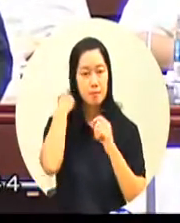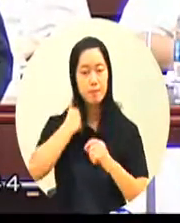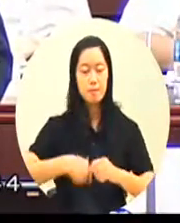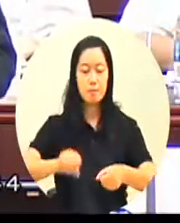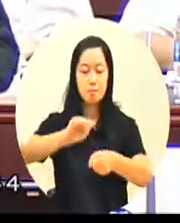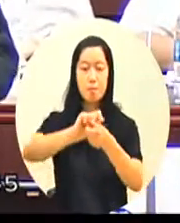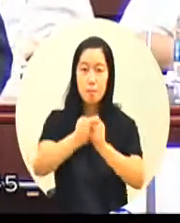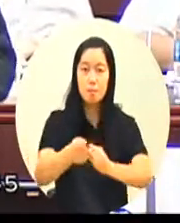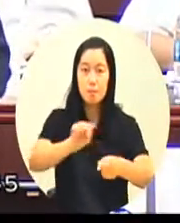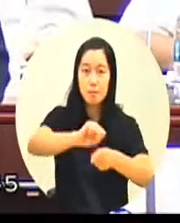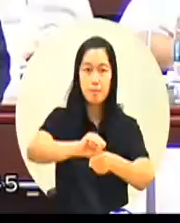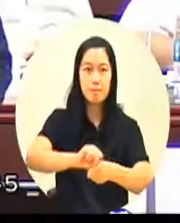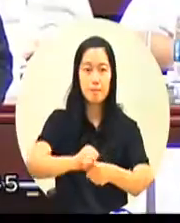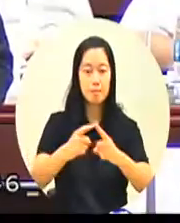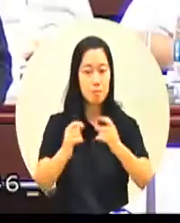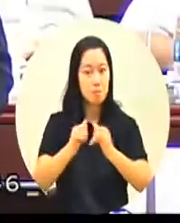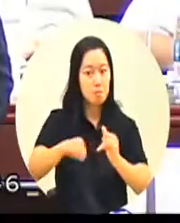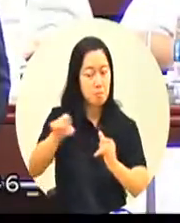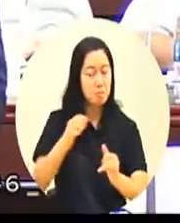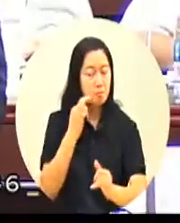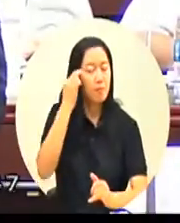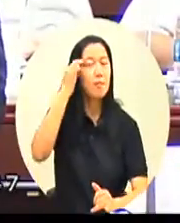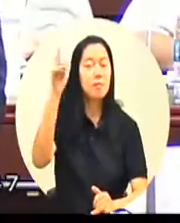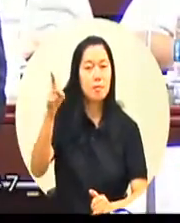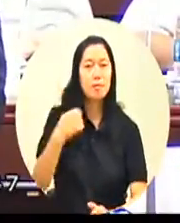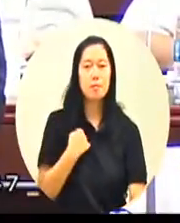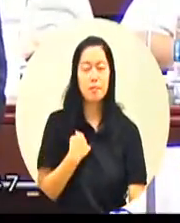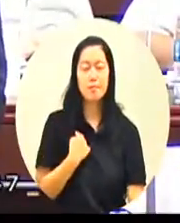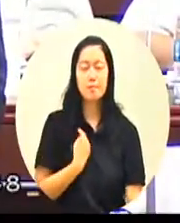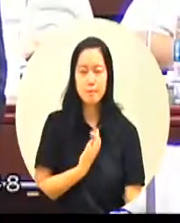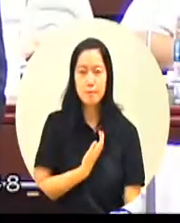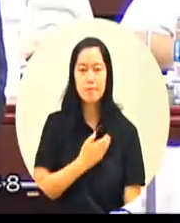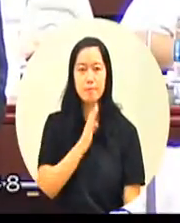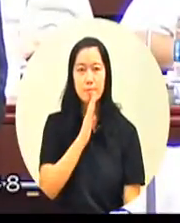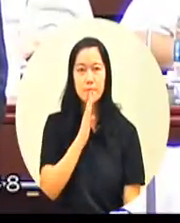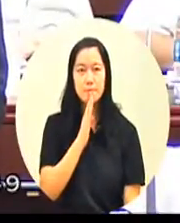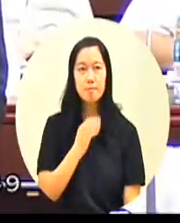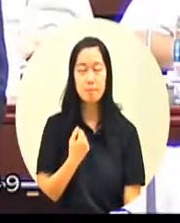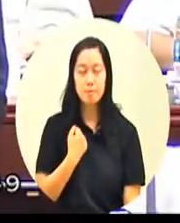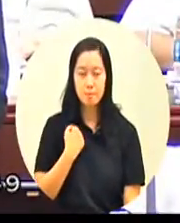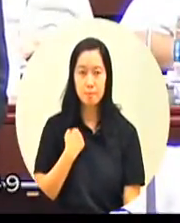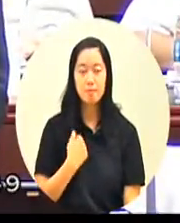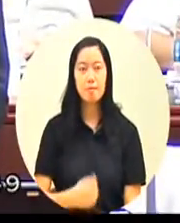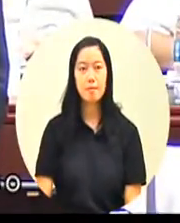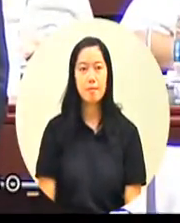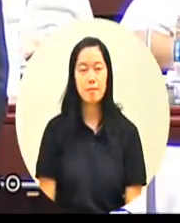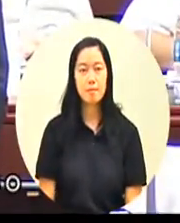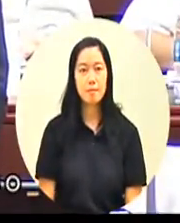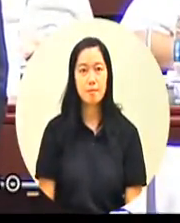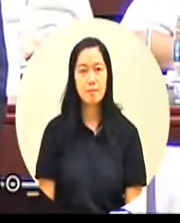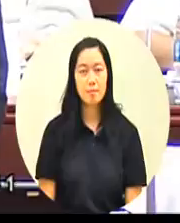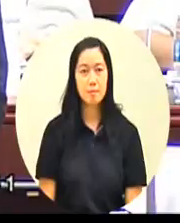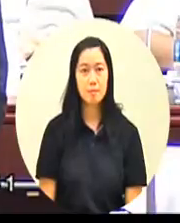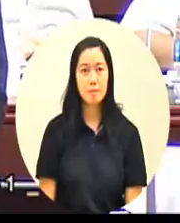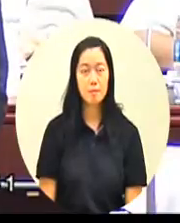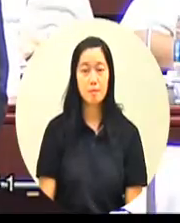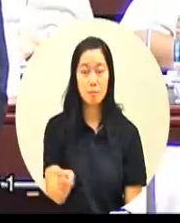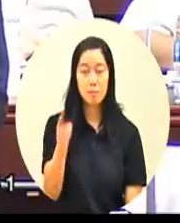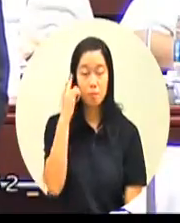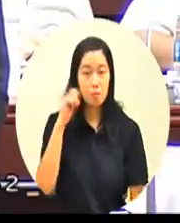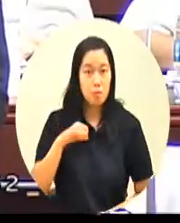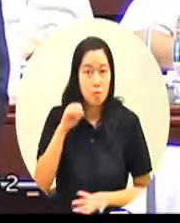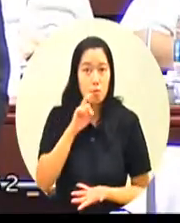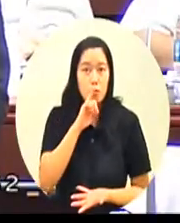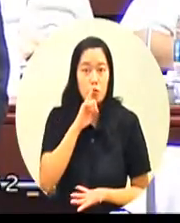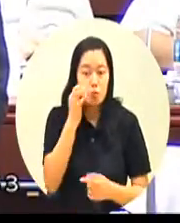受我们是可以理解的，我们可以理解。那目前刚刚郑议员提到说要打折是桃